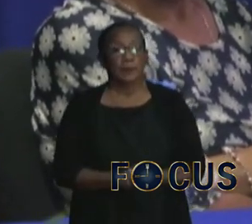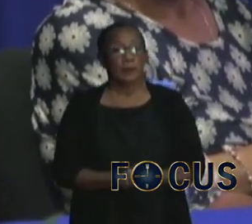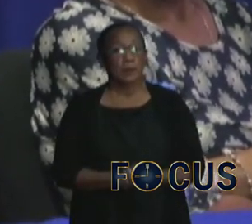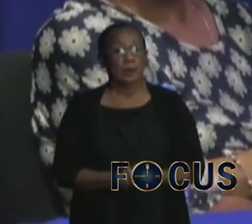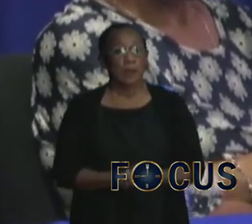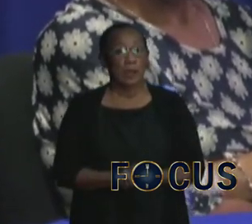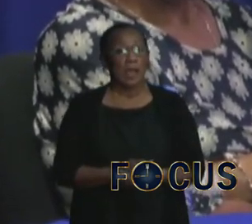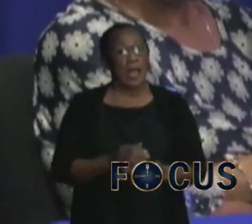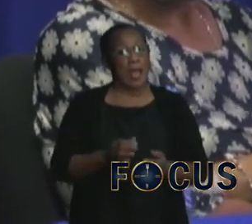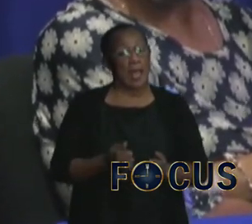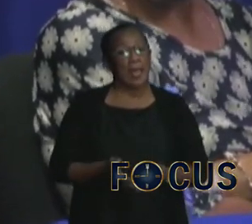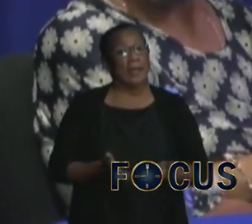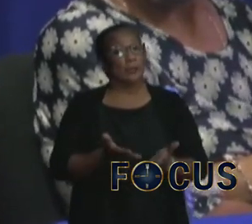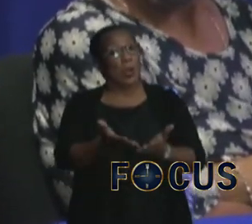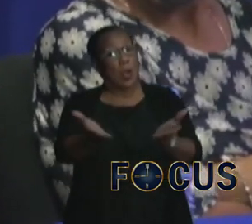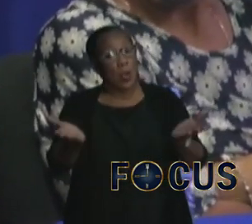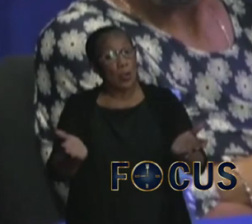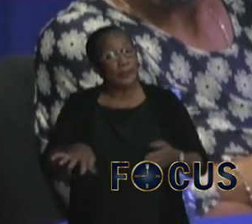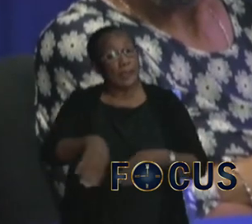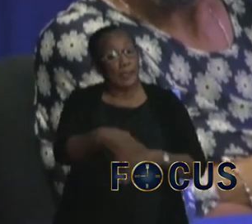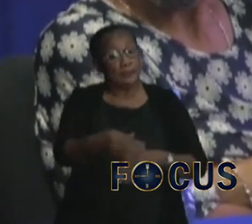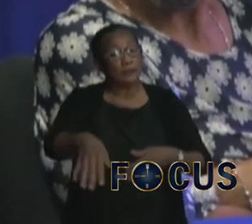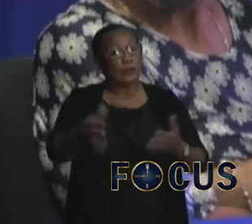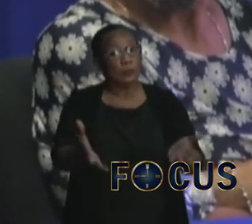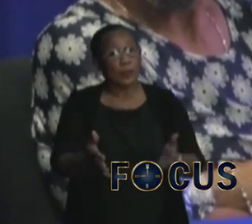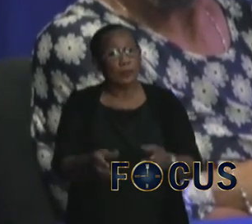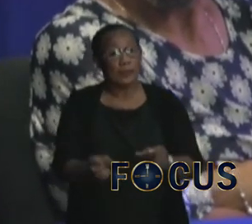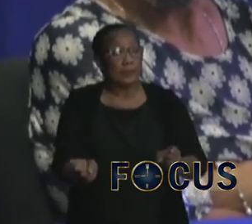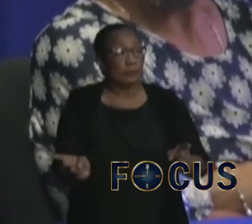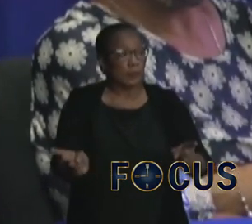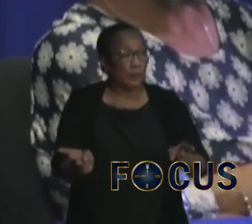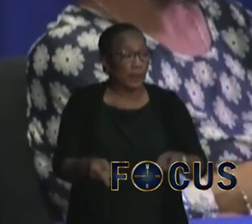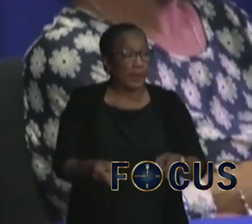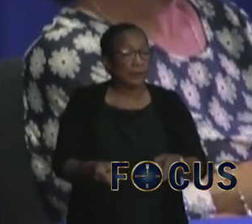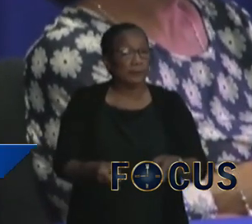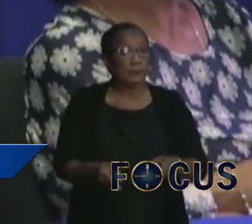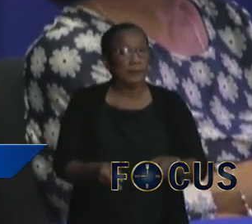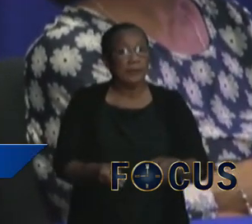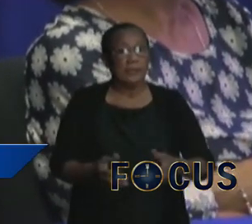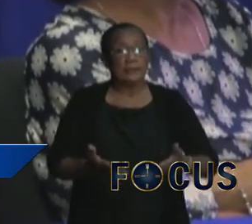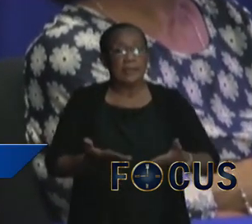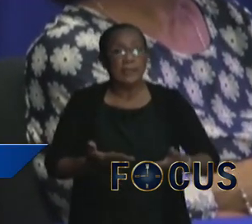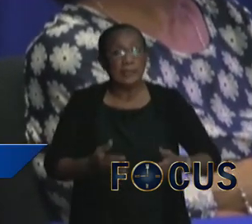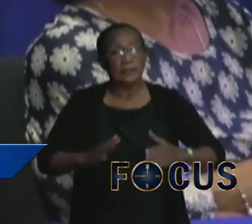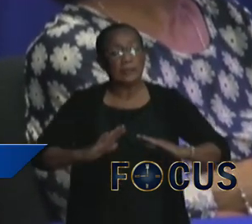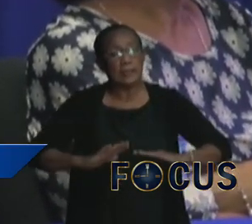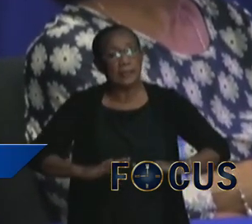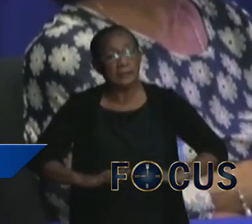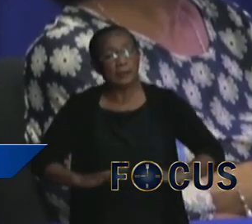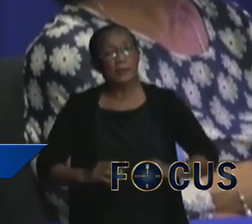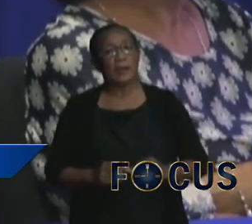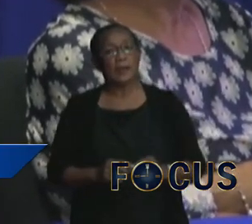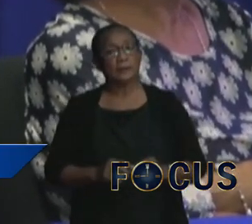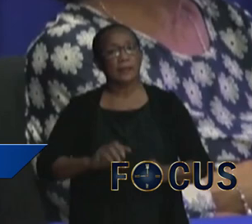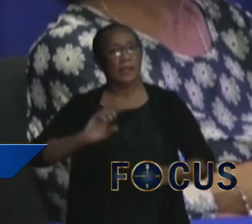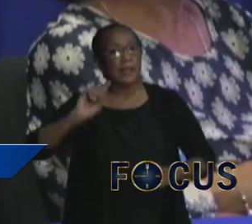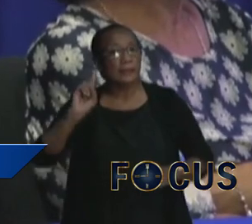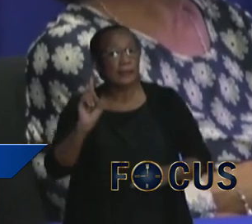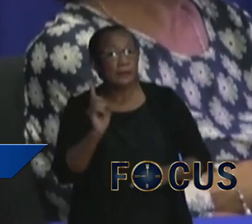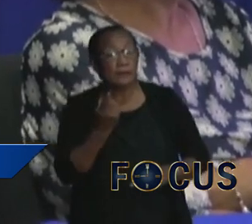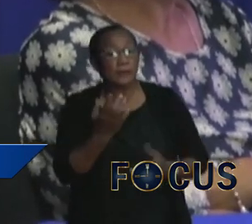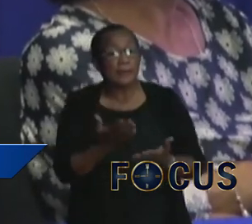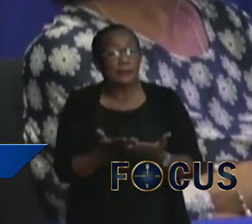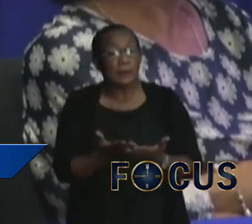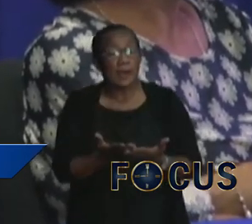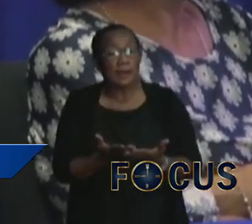Het uitgangsverbod is een beetje beperkt, in hele lichte mate. En dat heeft er vooral mee te maken